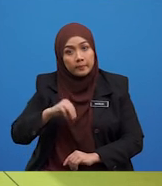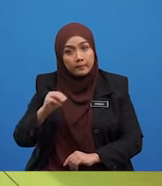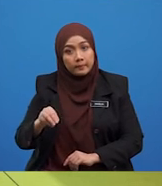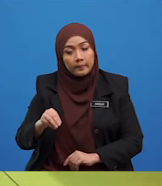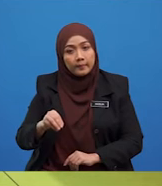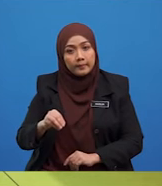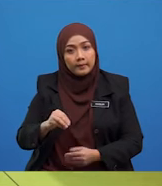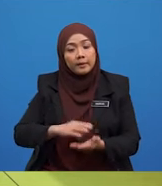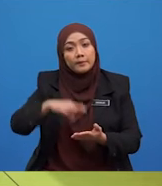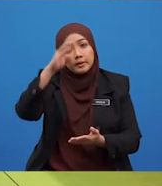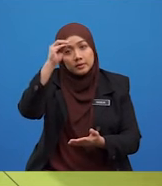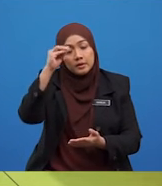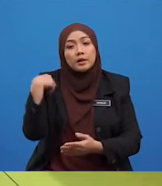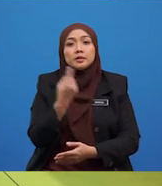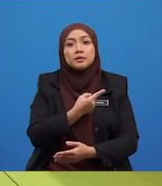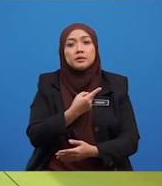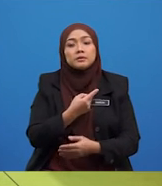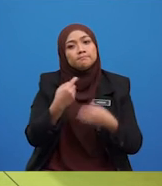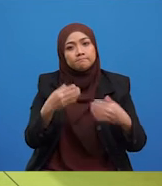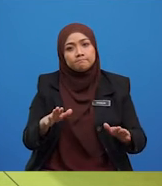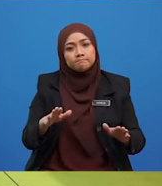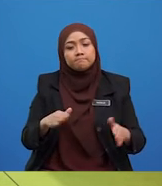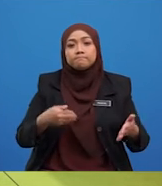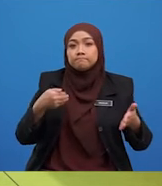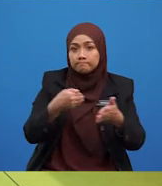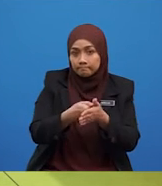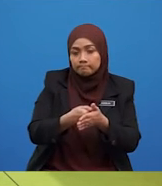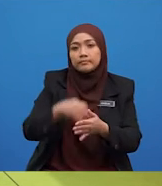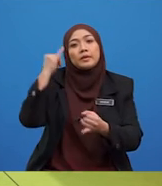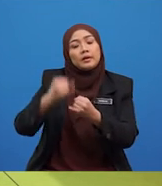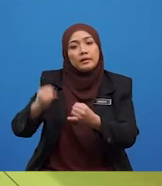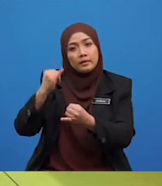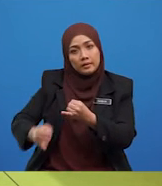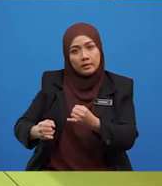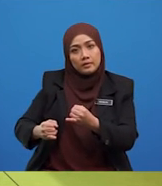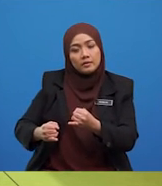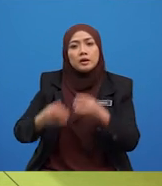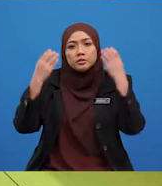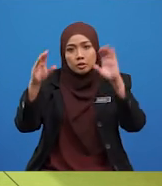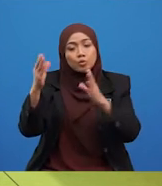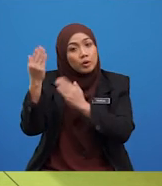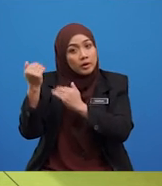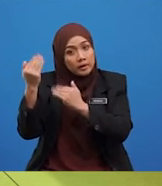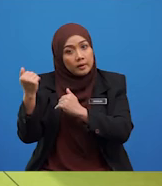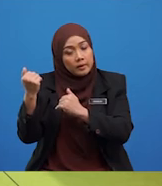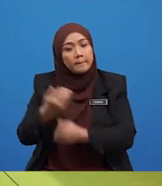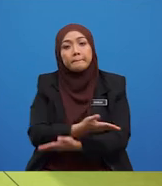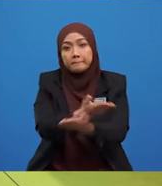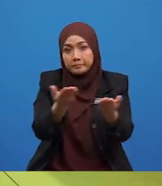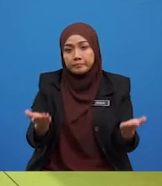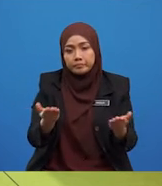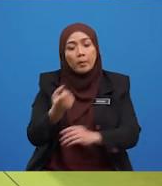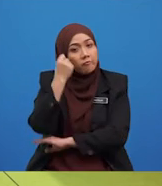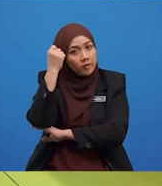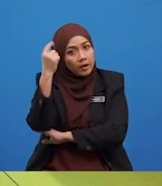Murid-murid, pembelajaran kita telah sampai ke penghujung. Cikgu Izzy harap anda